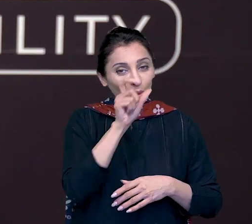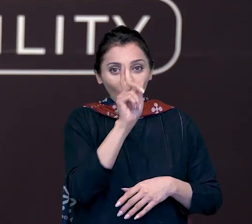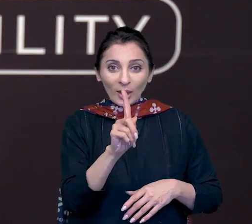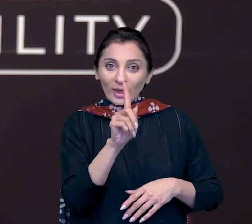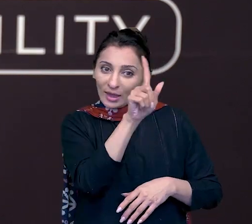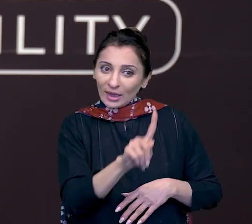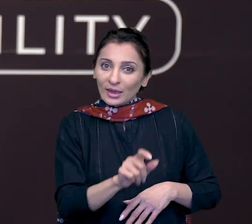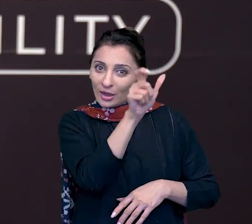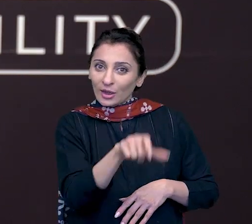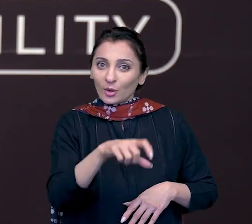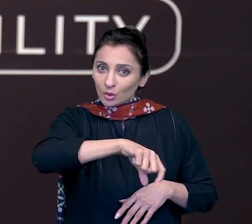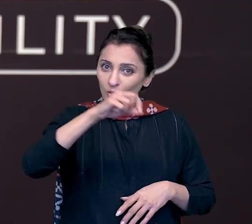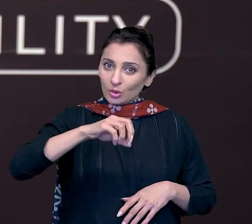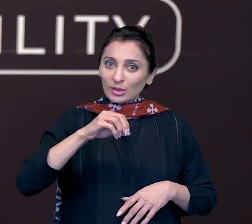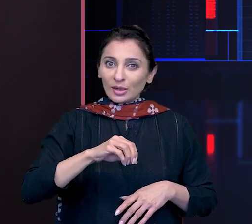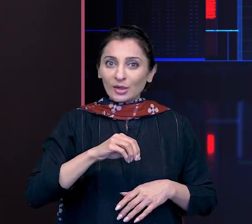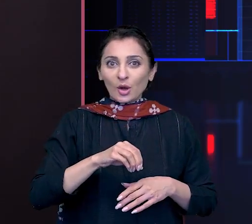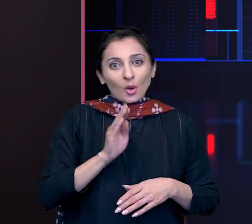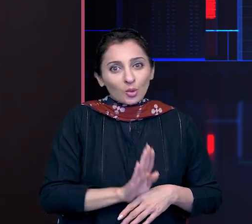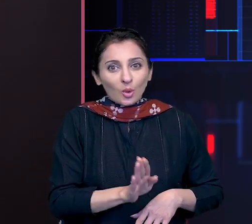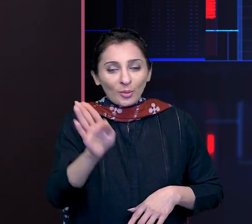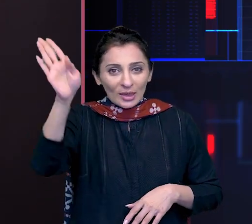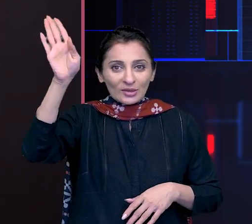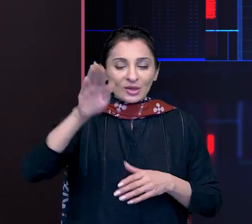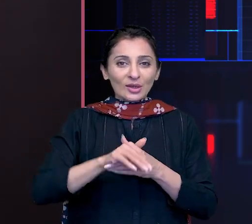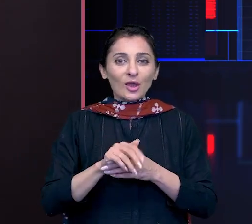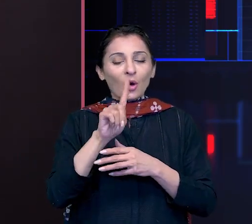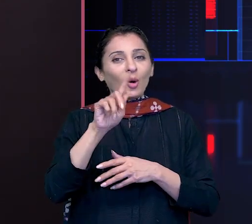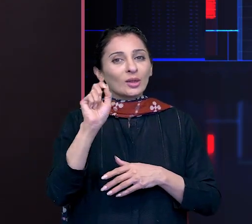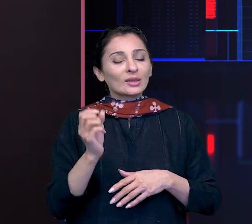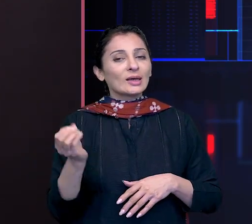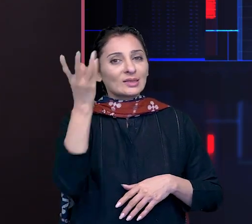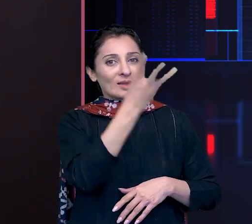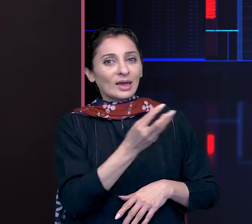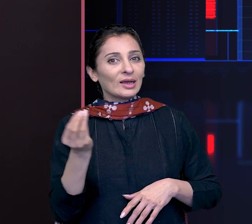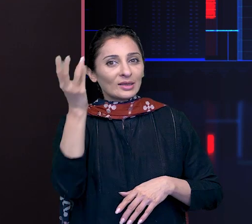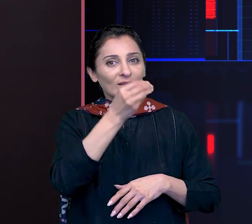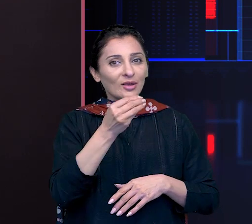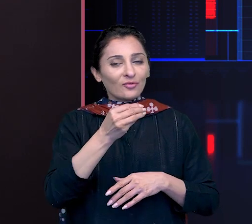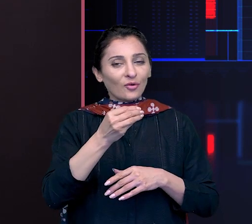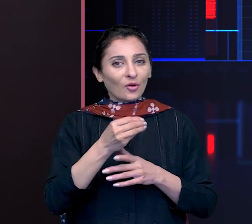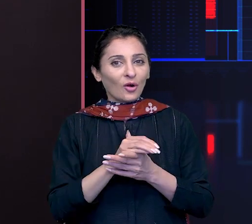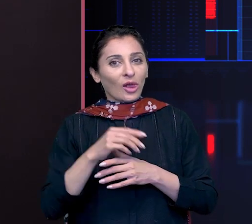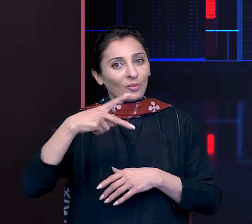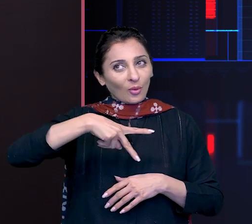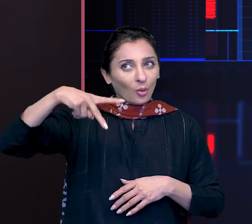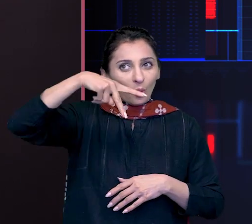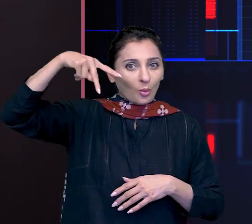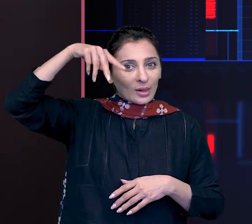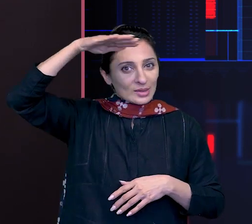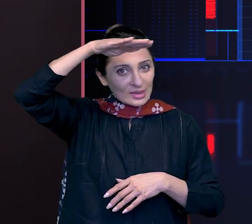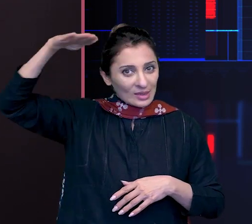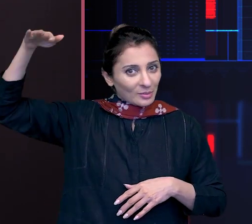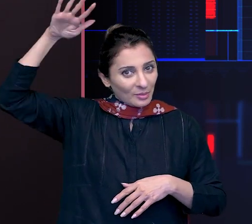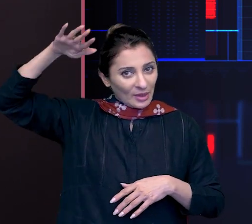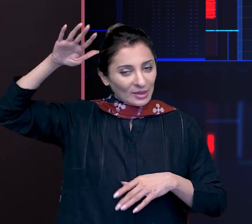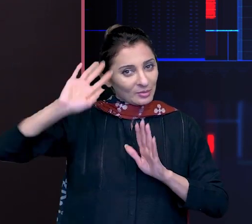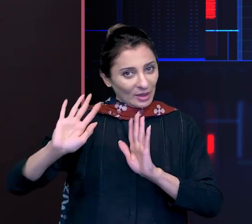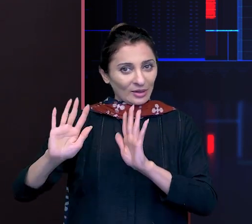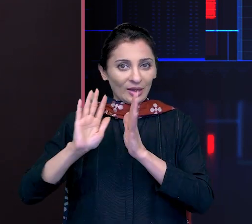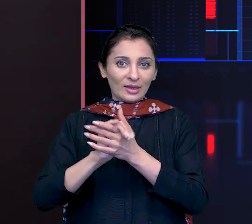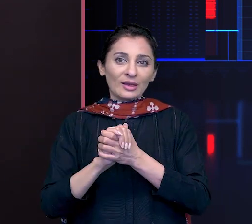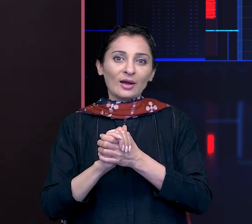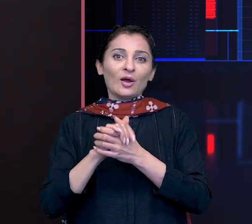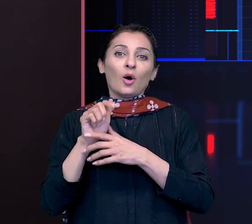انٹرنیشنل اسپیس اسٹیشن پہ اس ونر کو بھیجیں گے جو وہاں جا کے 10 دن جو ہے وہ وہاں پہ اسپیس میں گزارے